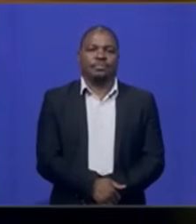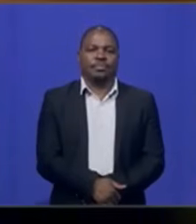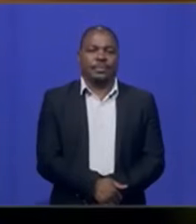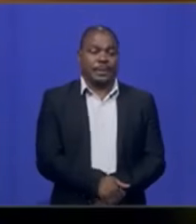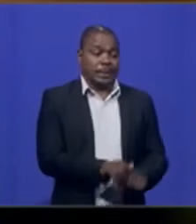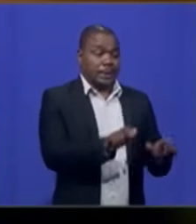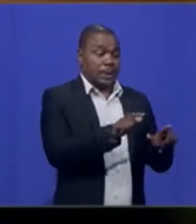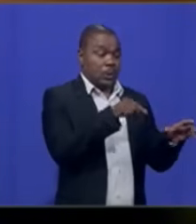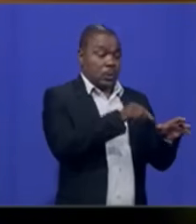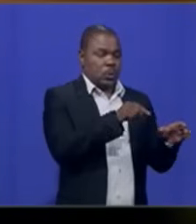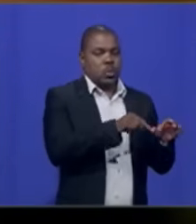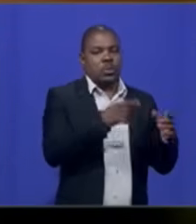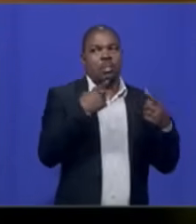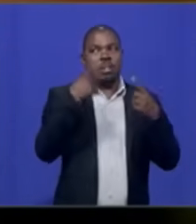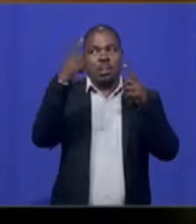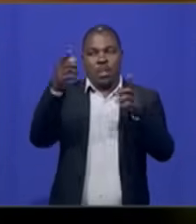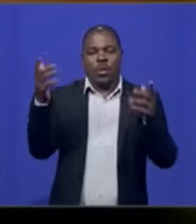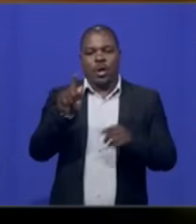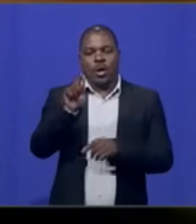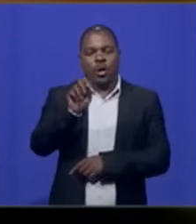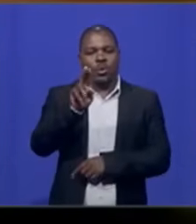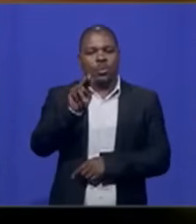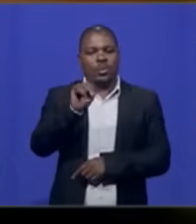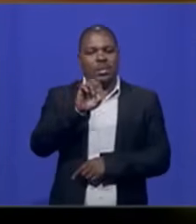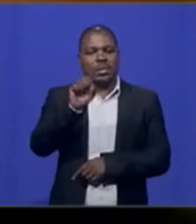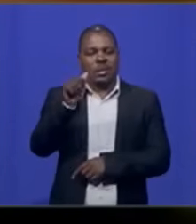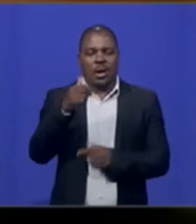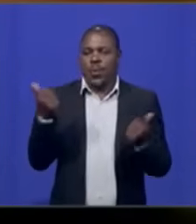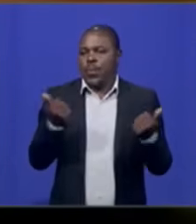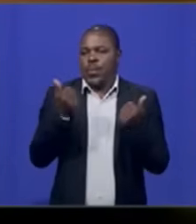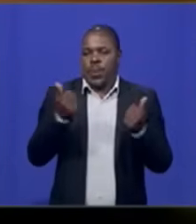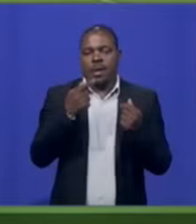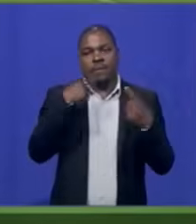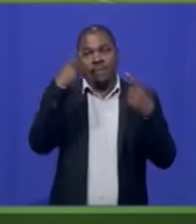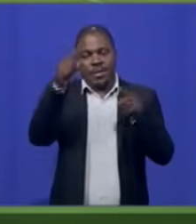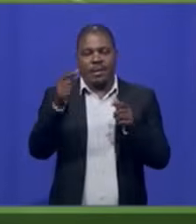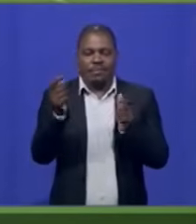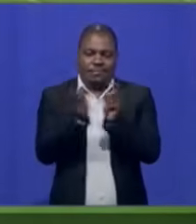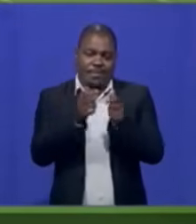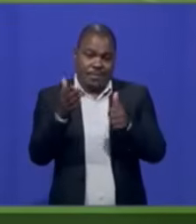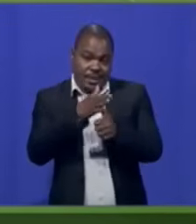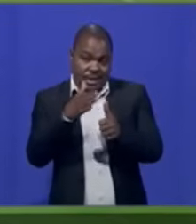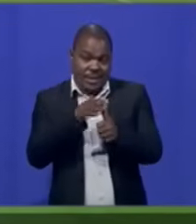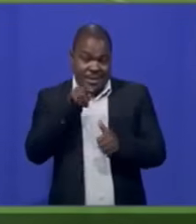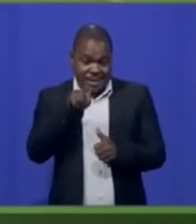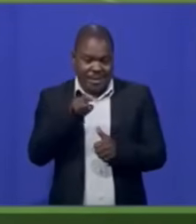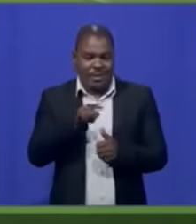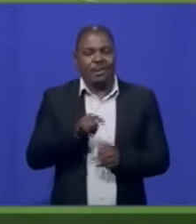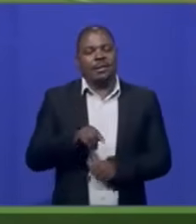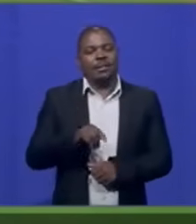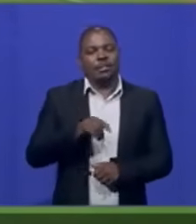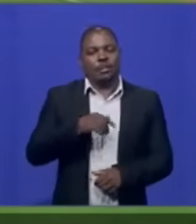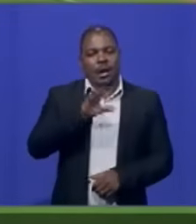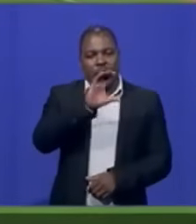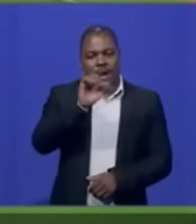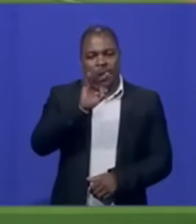Mamelodi Sundowns e se le naheng ya Tunisia ho itukisetsa papadi ya loto la pele ya disemifinale tsa CAF Champions